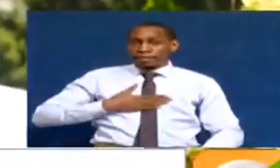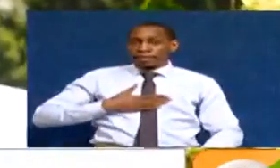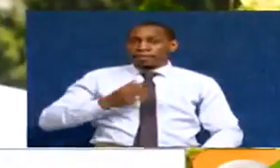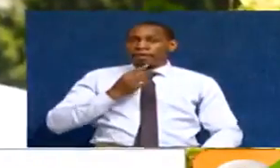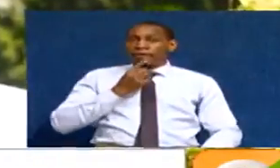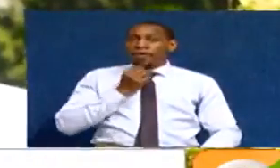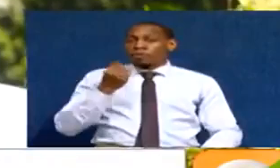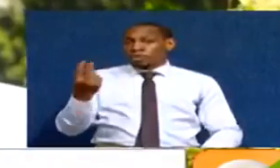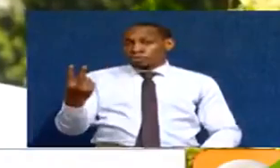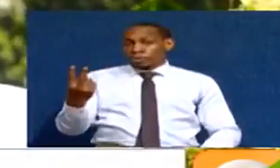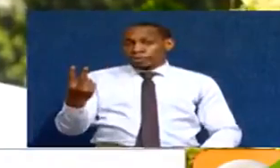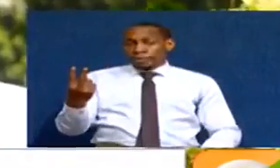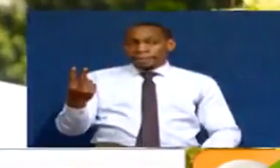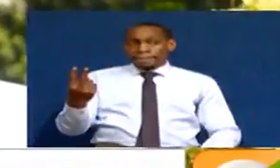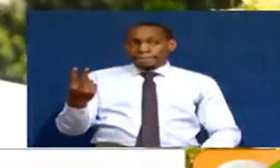vijana wawili.